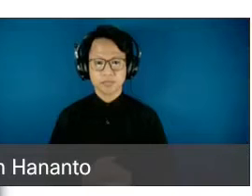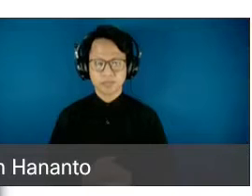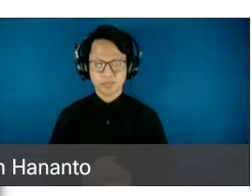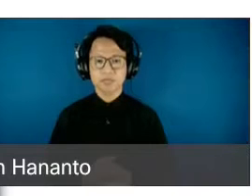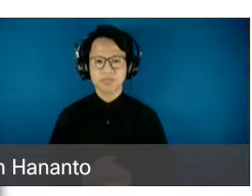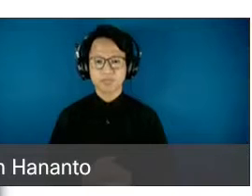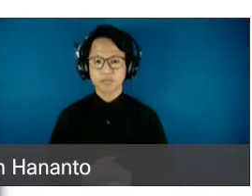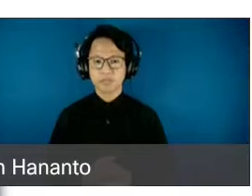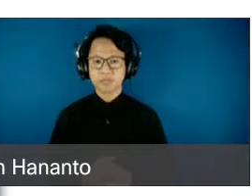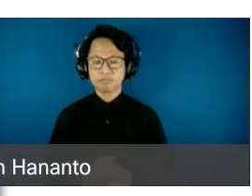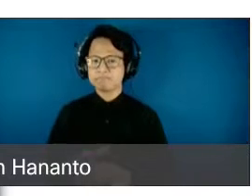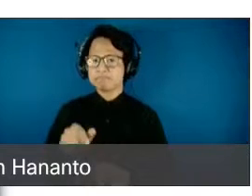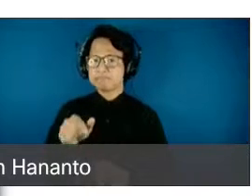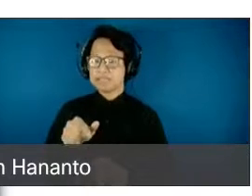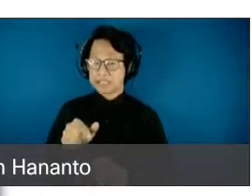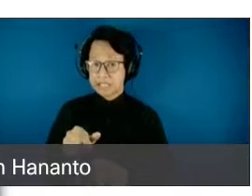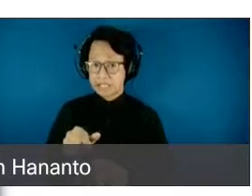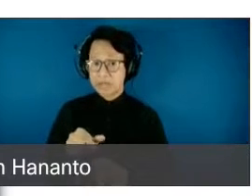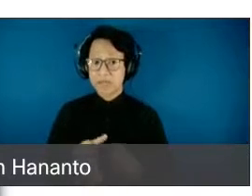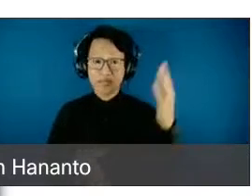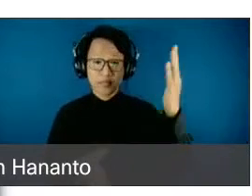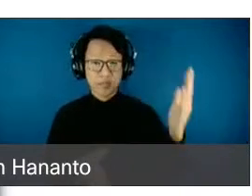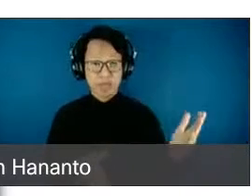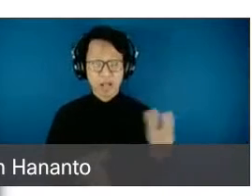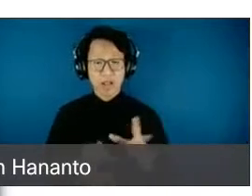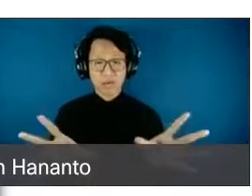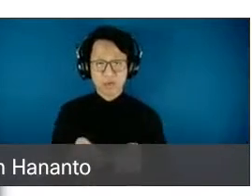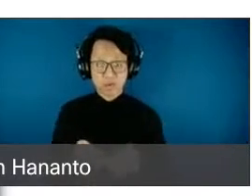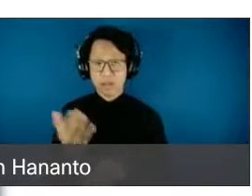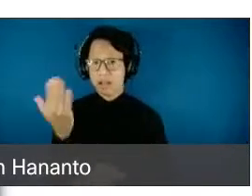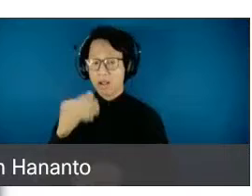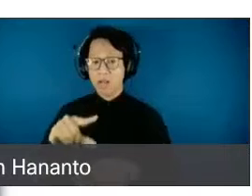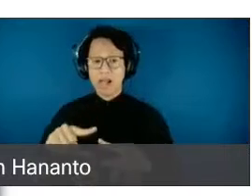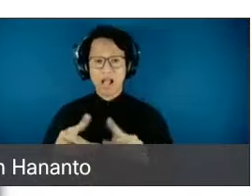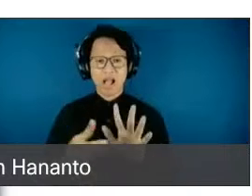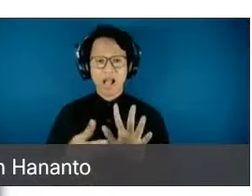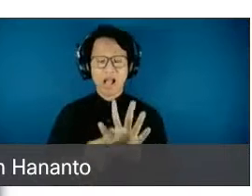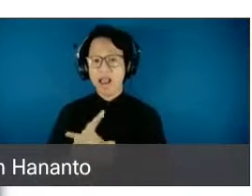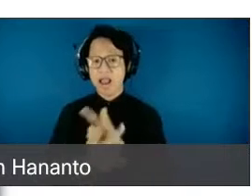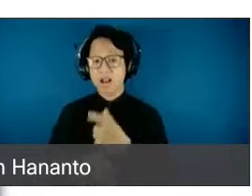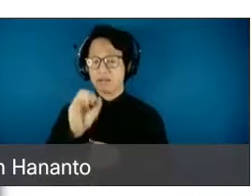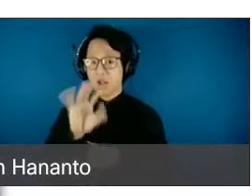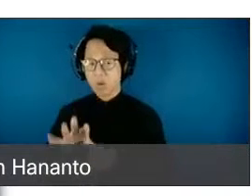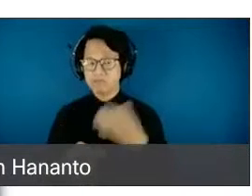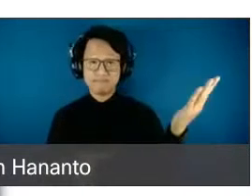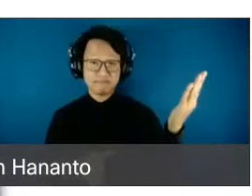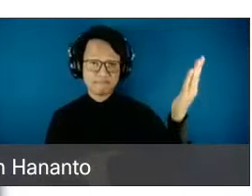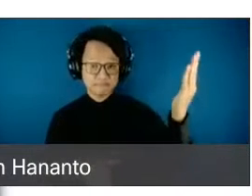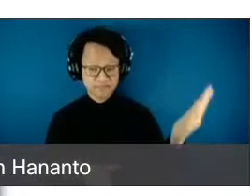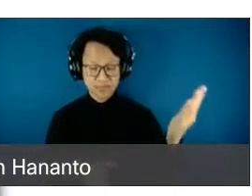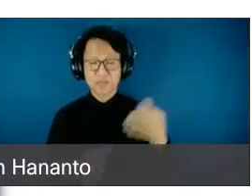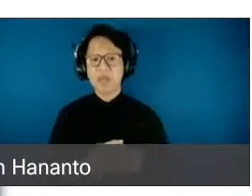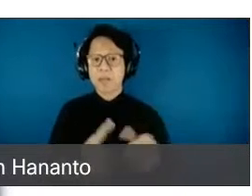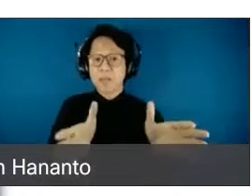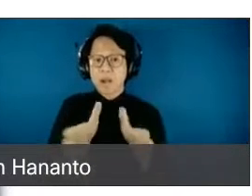Ini adalah bagian dari tadi angka yang Ibu Lensis juga sudah sampaikan bersama bahwa untuk yang Bapak bidangnya